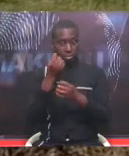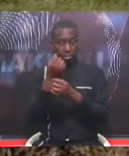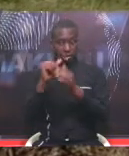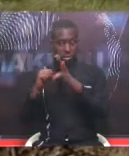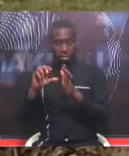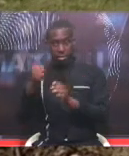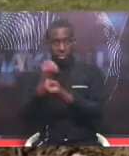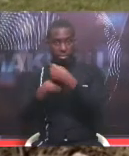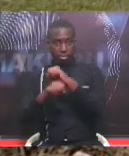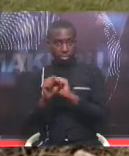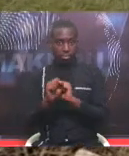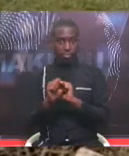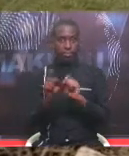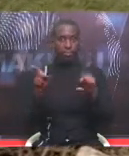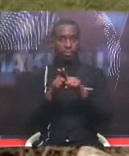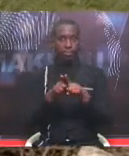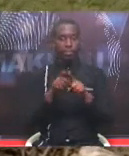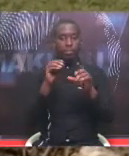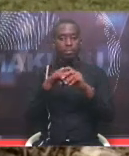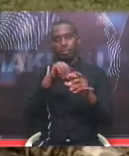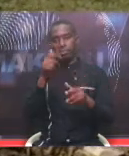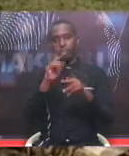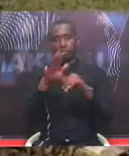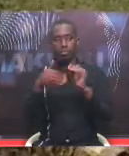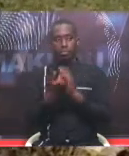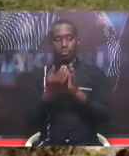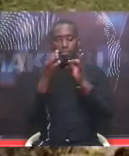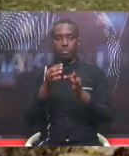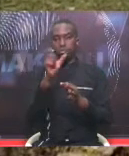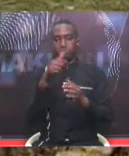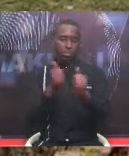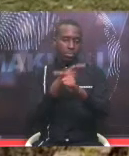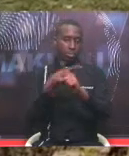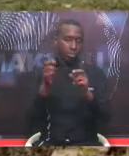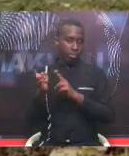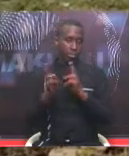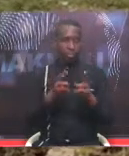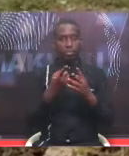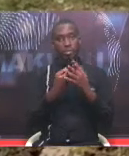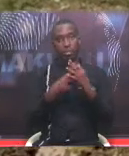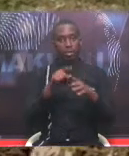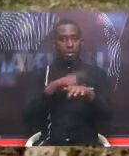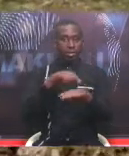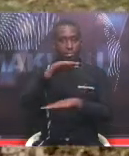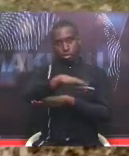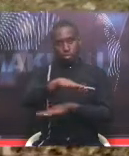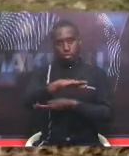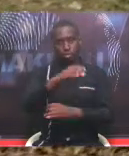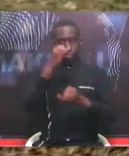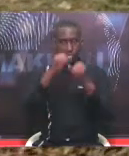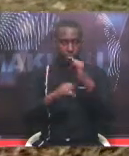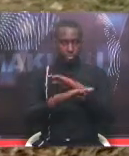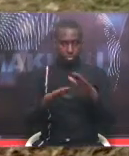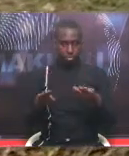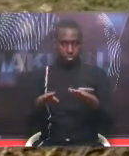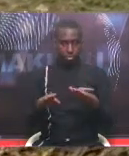bikorwa ngo byahabwe umurongo ubereye bose icyo ni cyane umuntu yakurikirana ariko ubundi batangira nimugoroba bakarangira